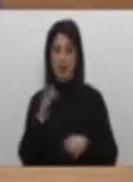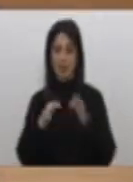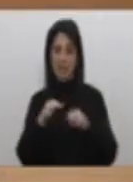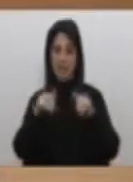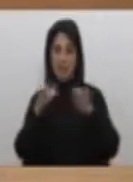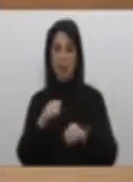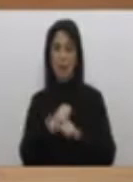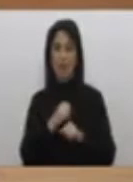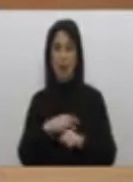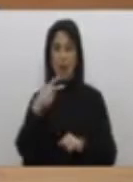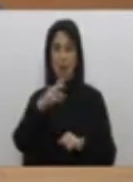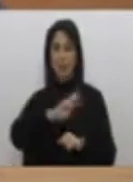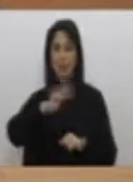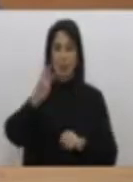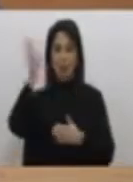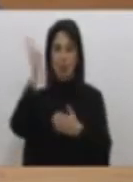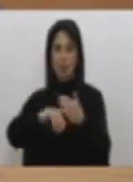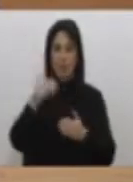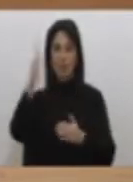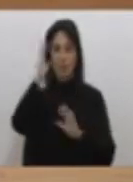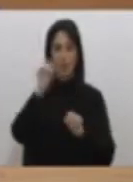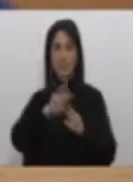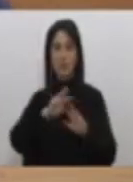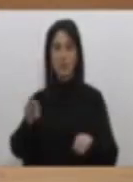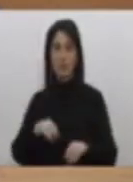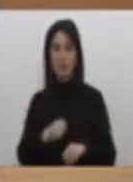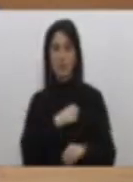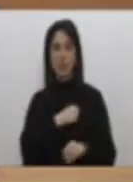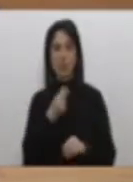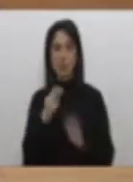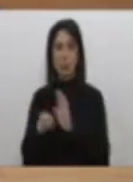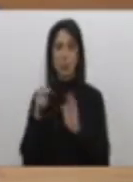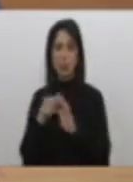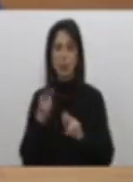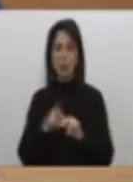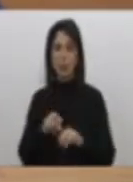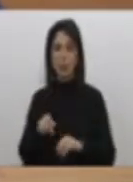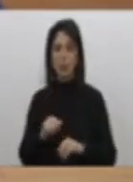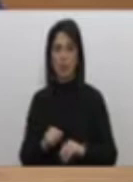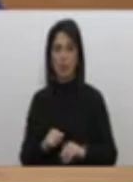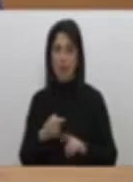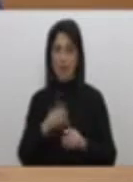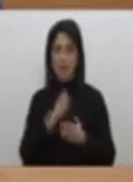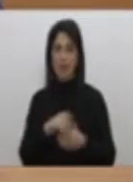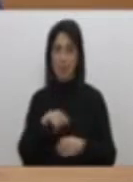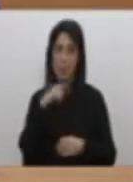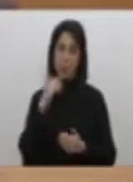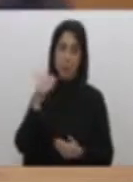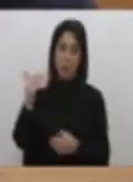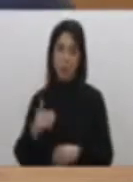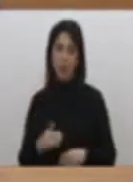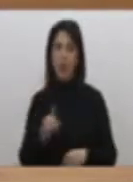გადაწყვეტილი 20 მილიონი დააჯარიმა თქვენი თავდაცვის მინისტრი. ჯარს რომ ფული მოპარა იმიტომ. ეს არის რუსეთუმეობა, რასაც